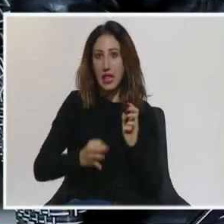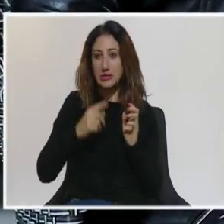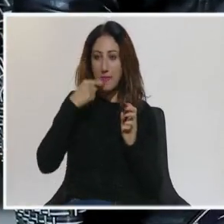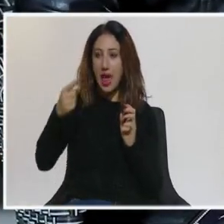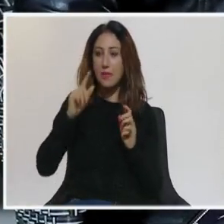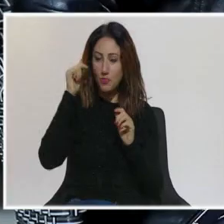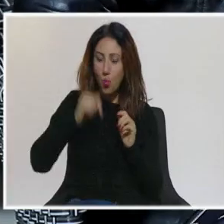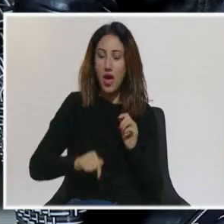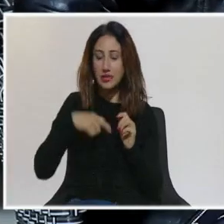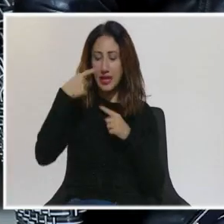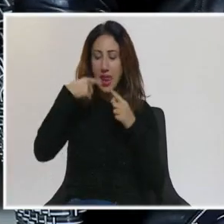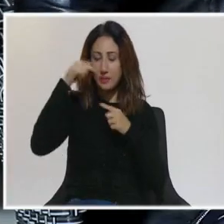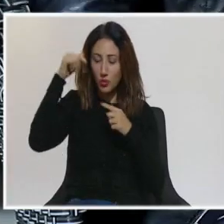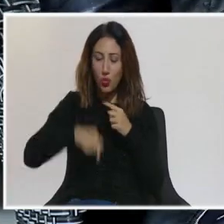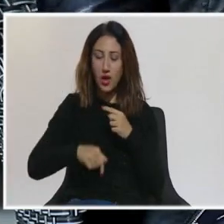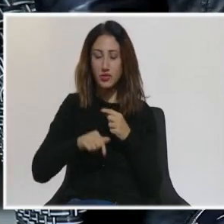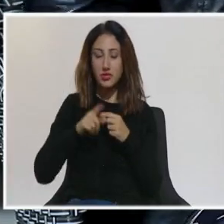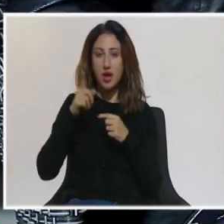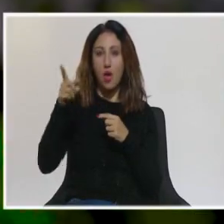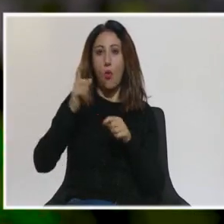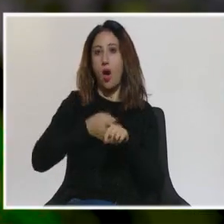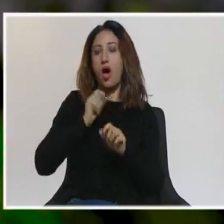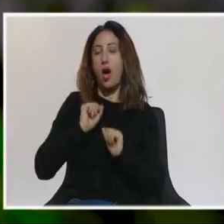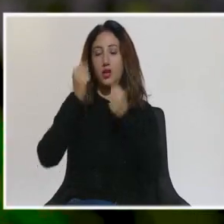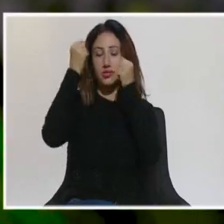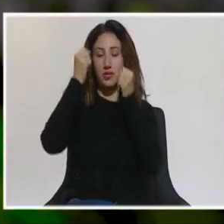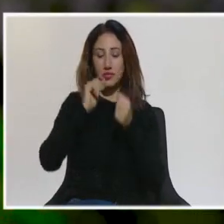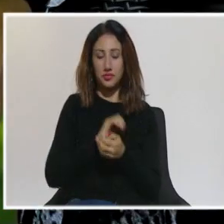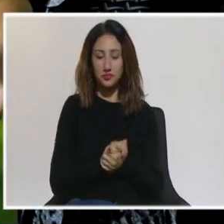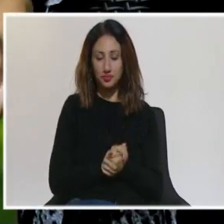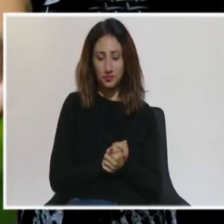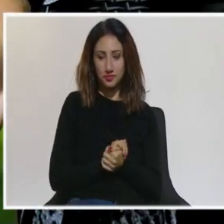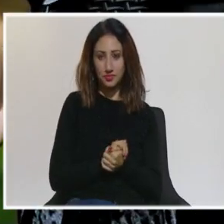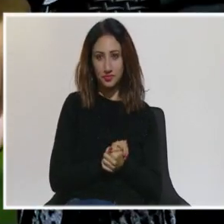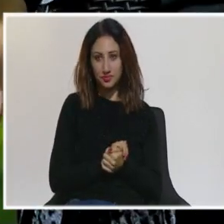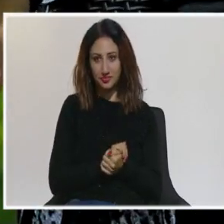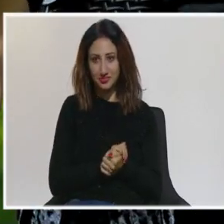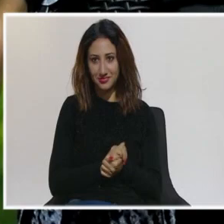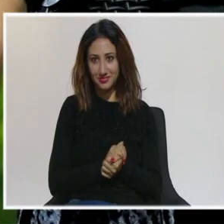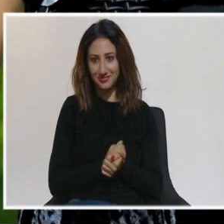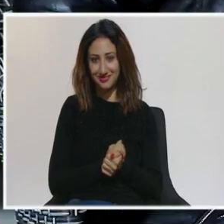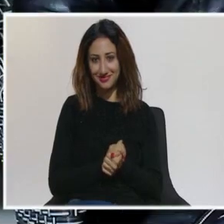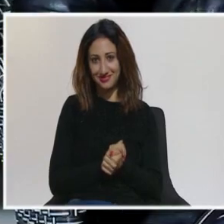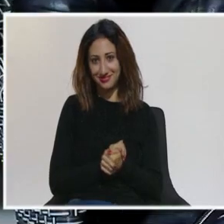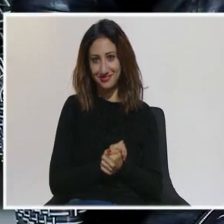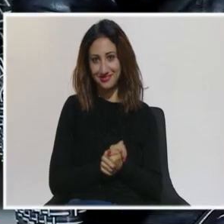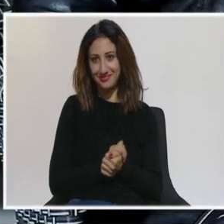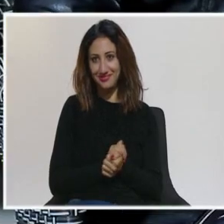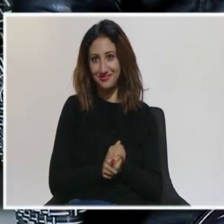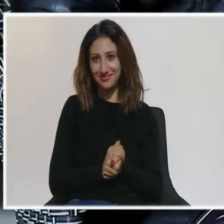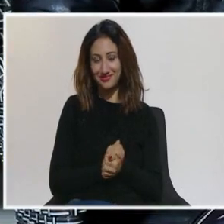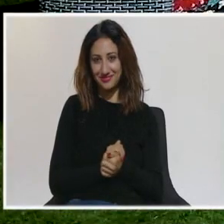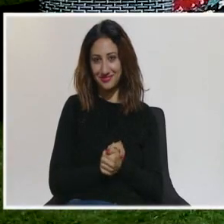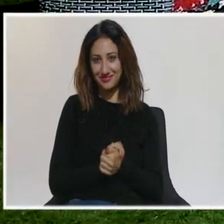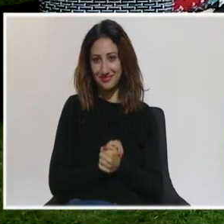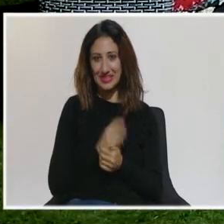انا عايزك عايزه اشورك دلوقتي مش عارف يعني الالحاح مش جايباه من بره انت يعني. لا لا لا لا جايباه مني طب